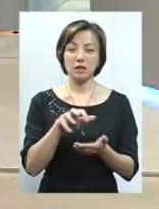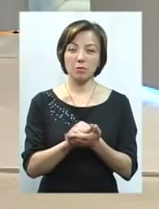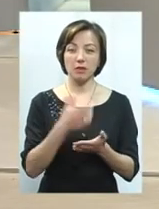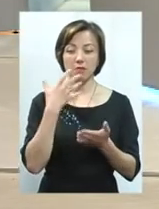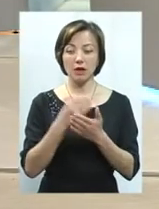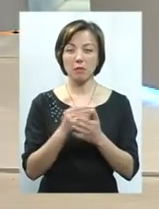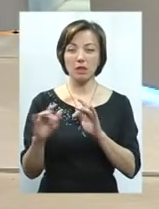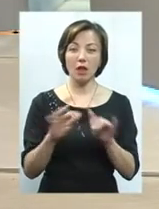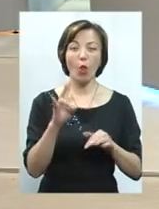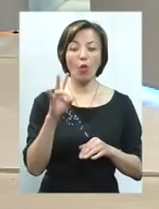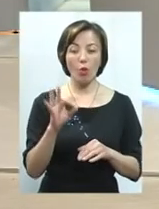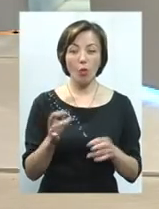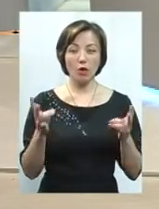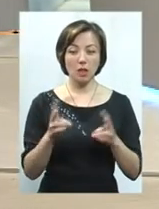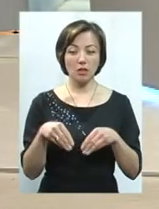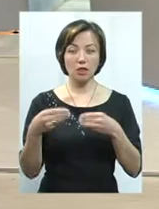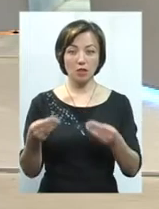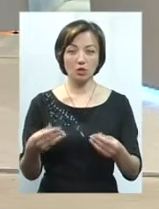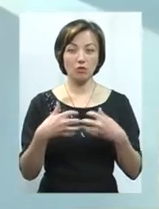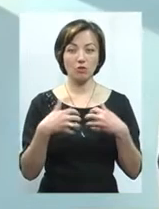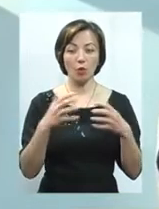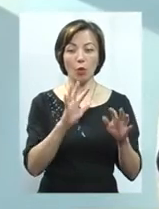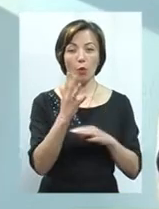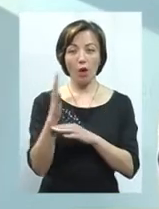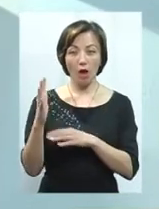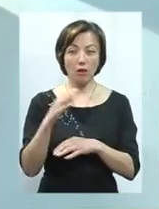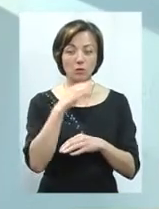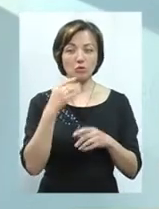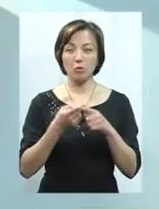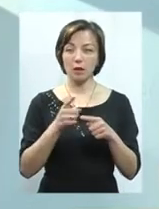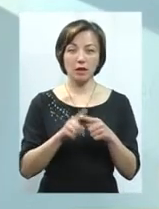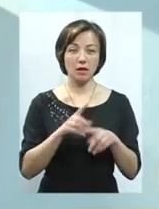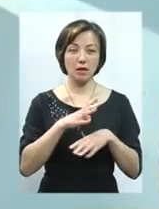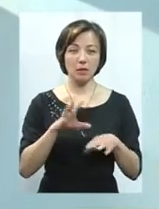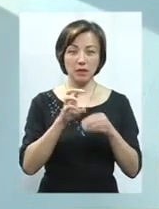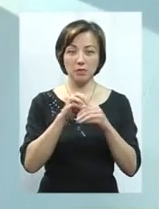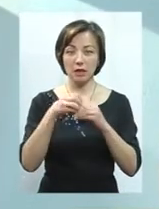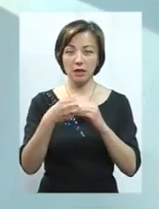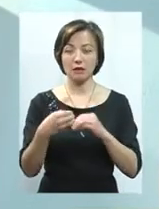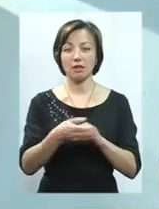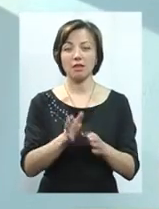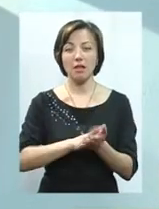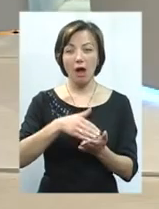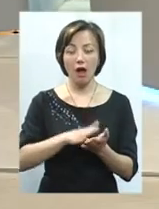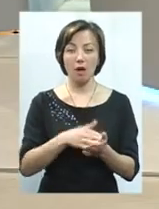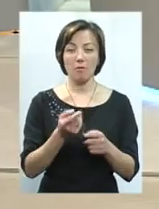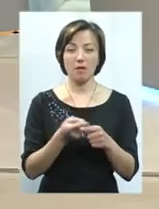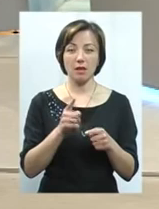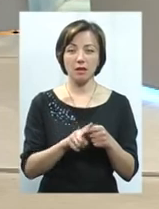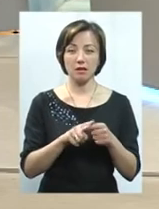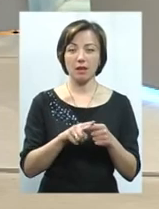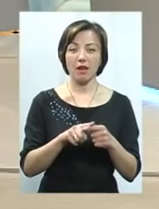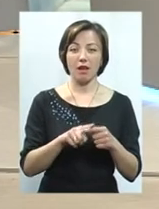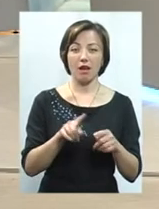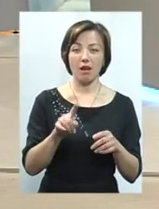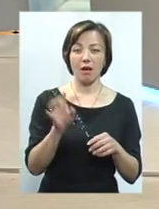своими делами, но опять надо дать животному, чтобы оно нагулялось, чтобы не было вот этих погрызанных тапок, вот этих как и писин на